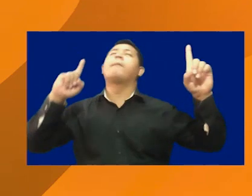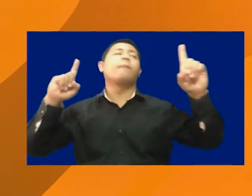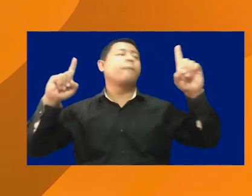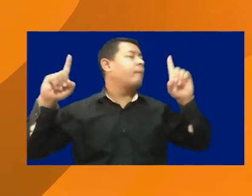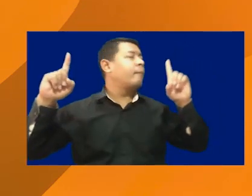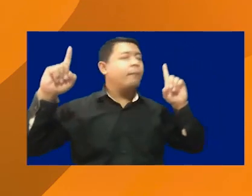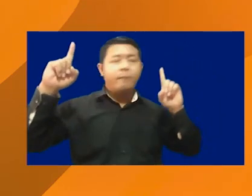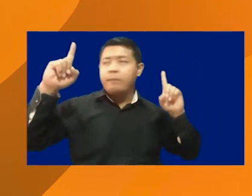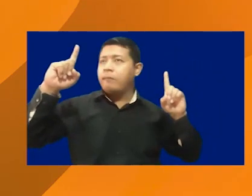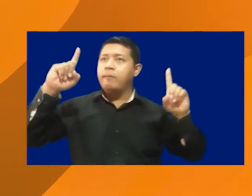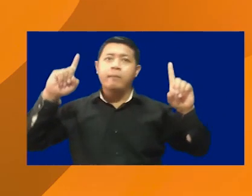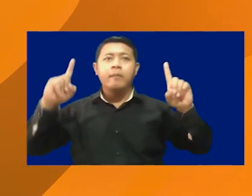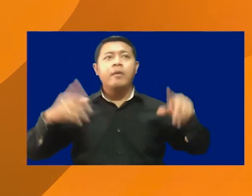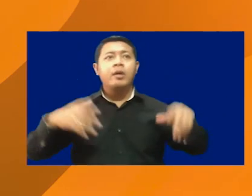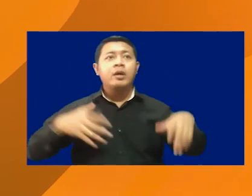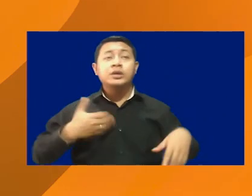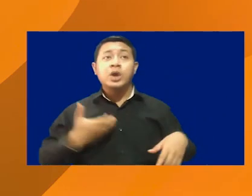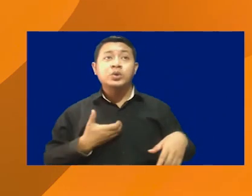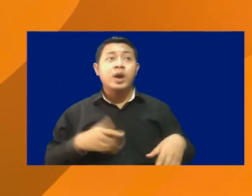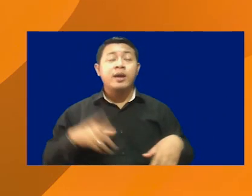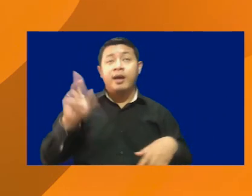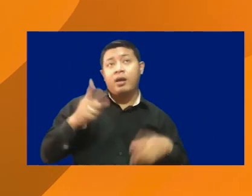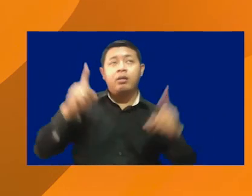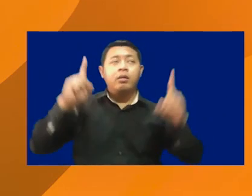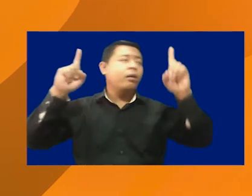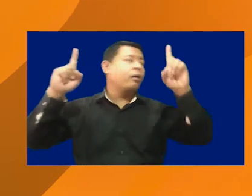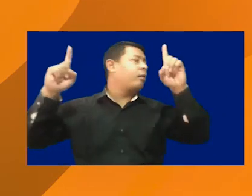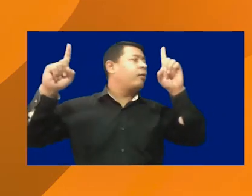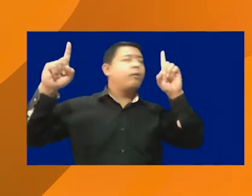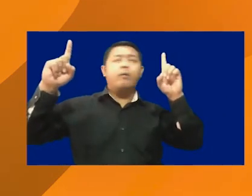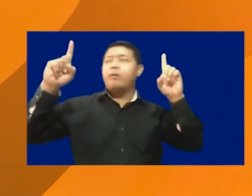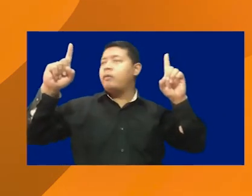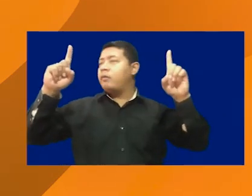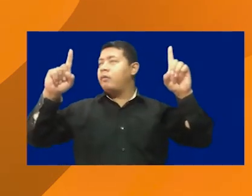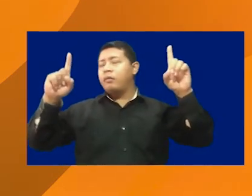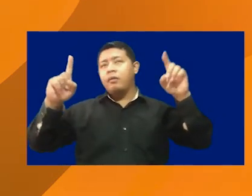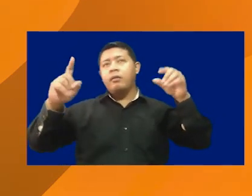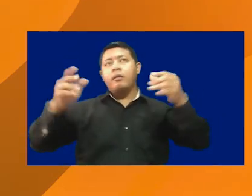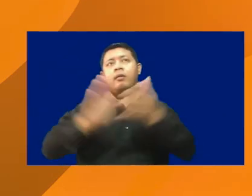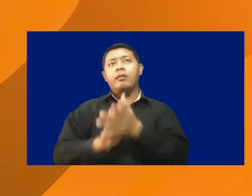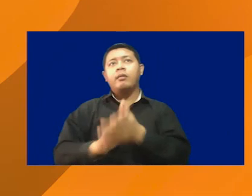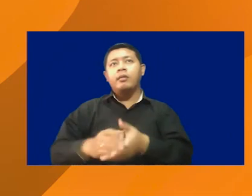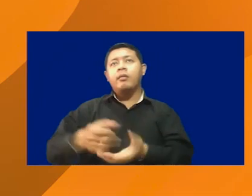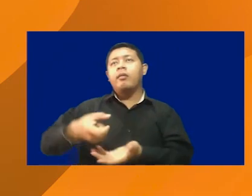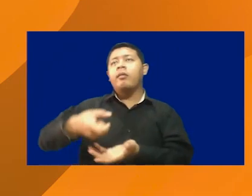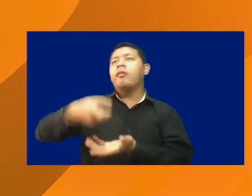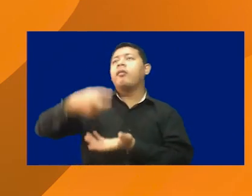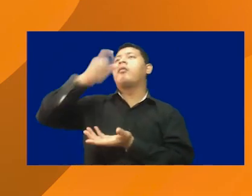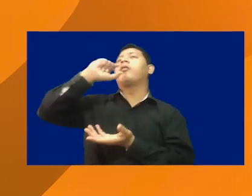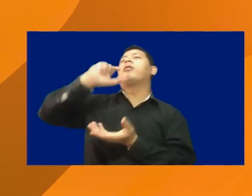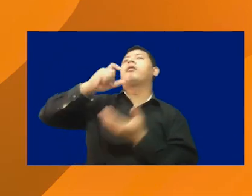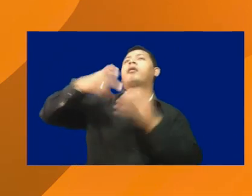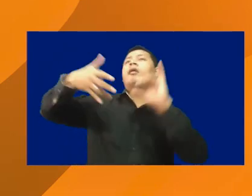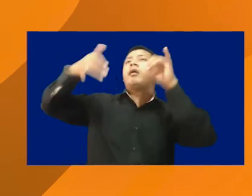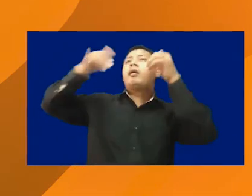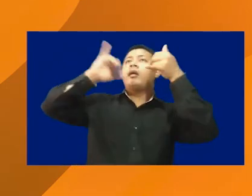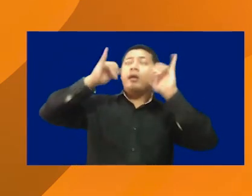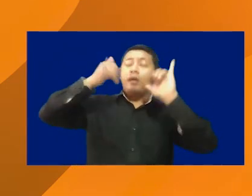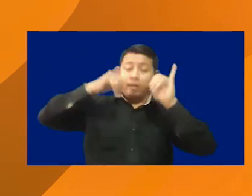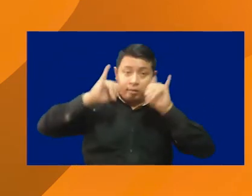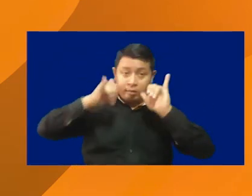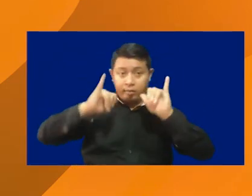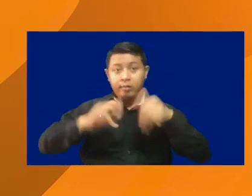suka clubbing, yang suka dugem, dan saya pun jadi semakin suka dengan lagu-lagu dugem dan juga